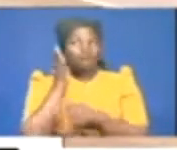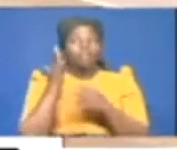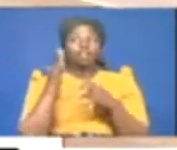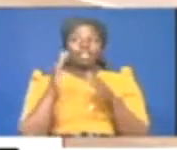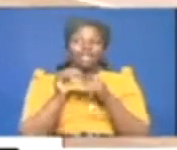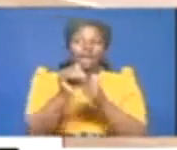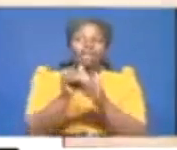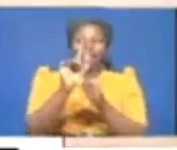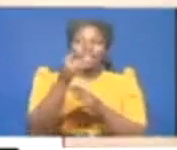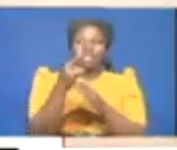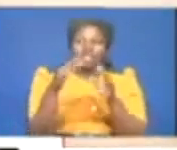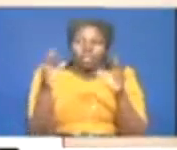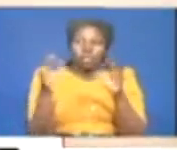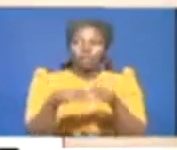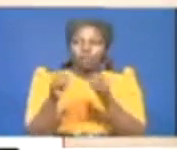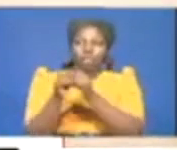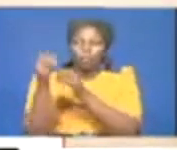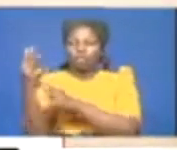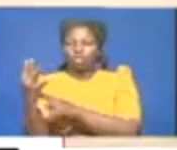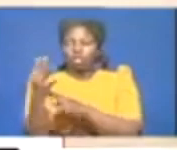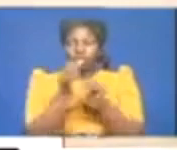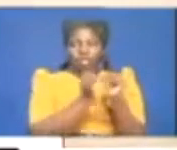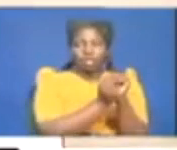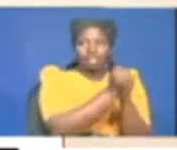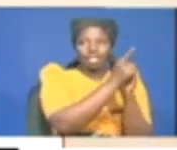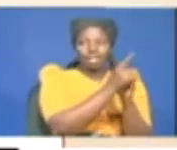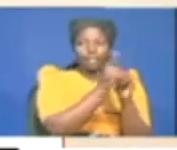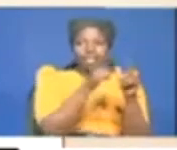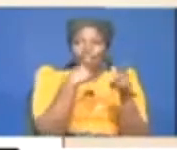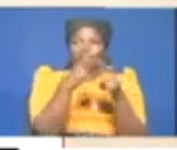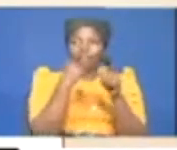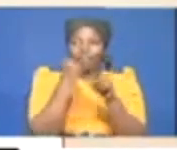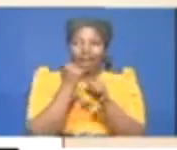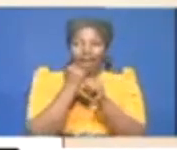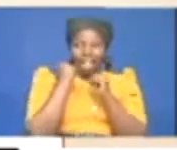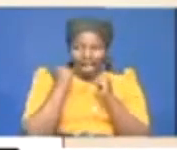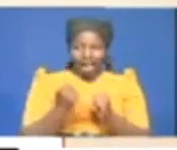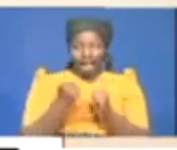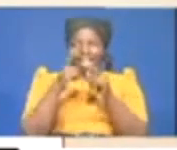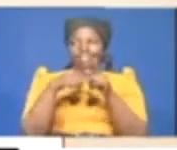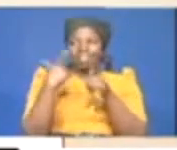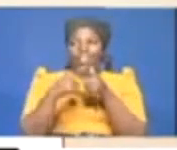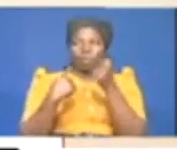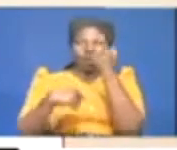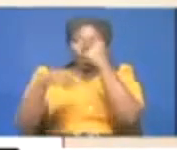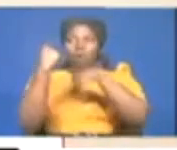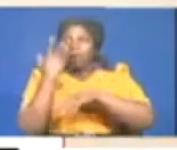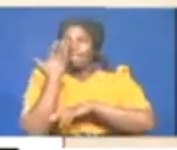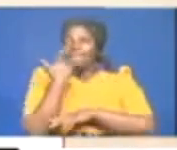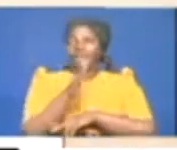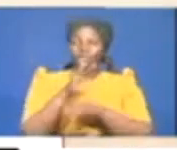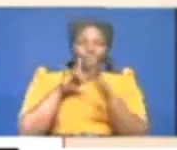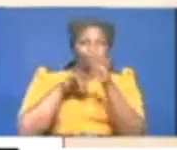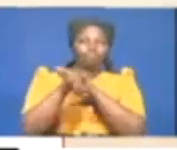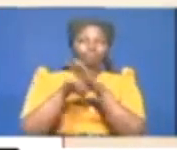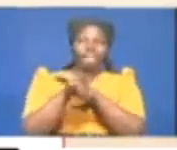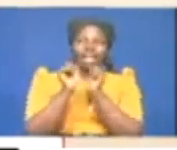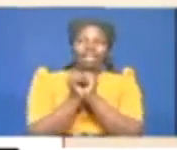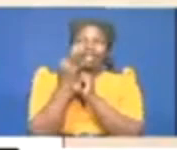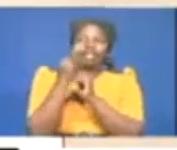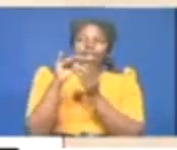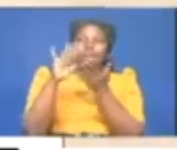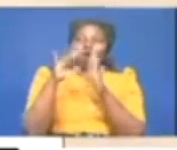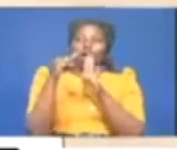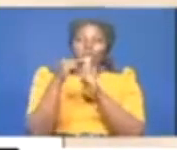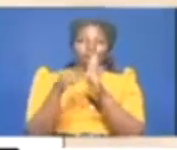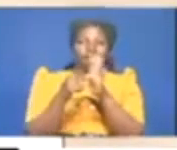alama 14-11 na ilijibidiisha kabisa na kunyakua ushindi kwa kufunga alama 13 zaidi kwenye kipindi